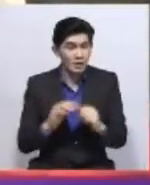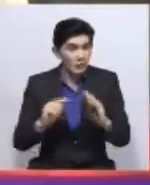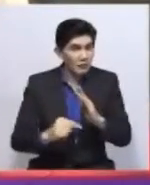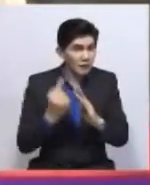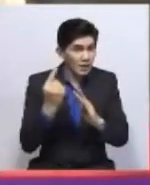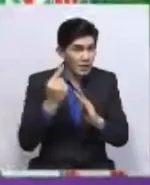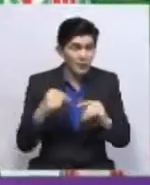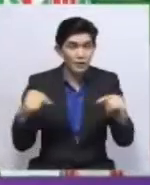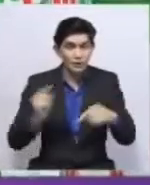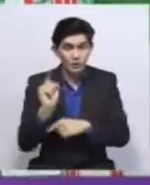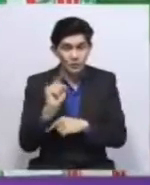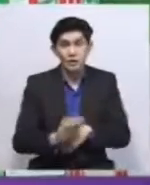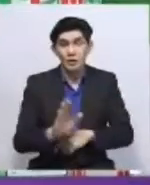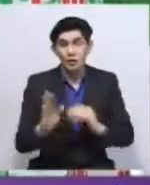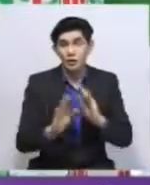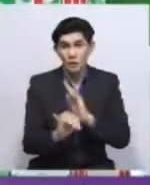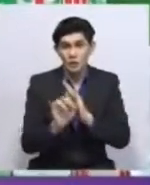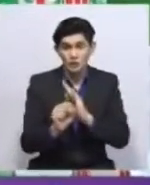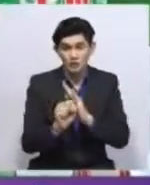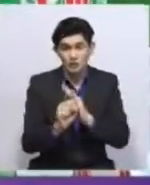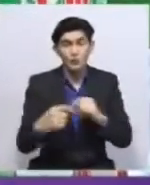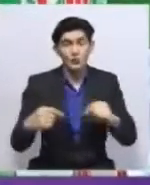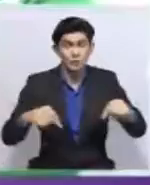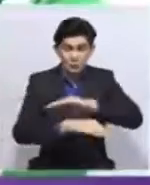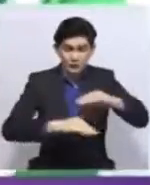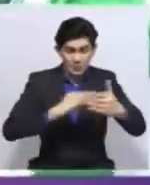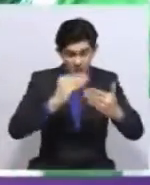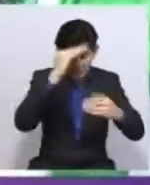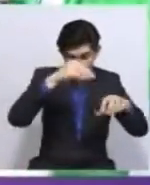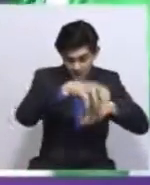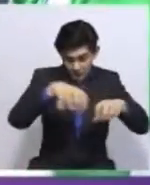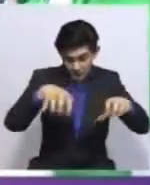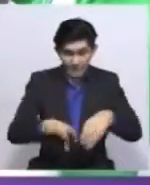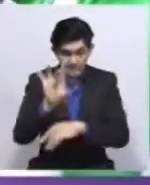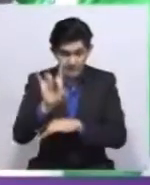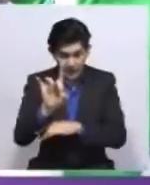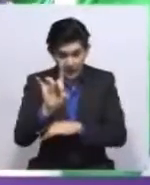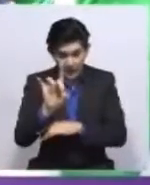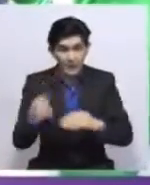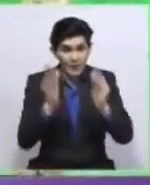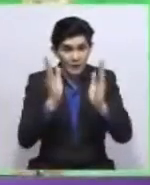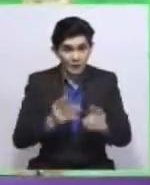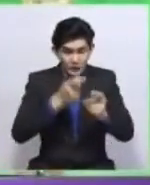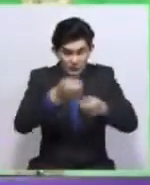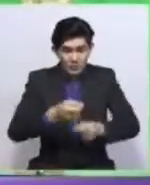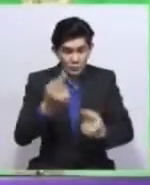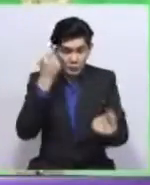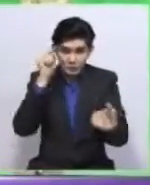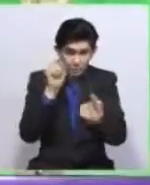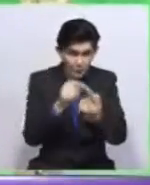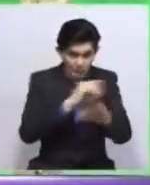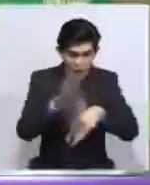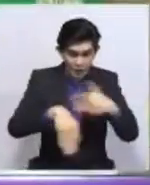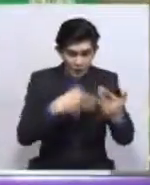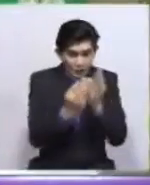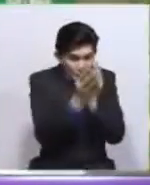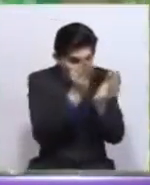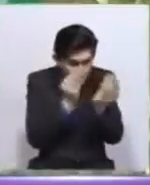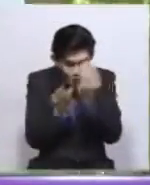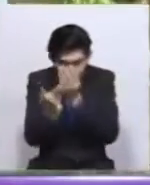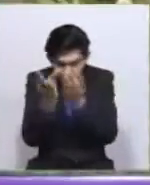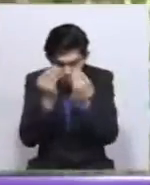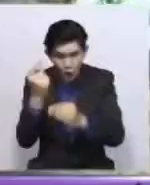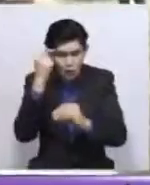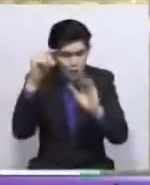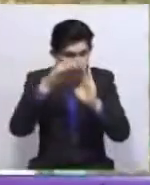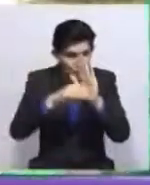แรกในมหานครอินทรีย์ยโสธรผ่านฐานการเรียนรู้ทั้ง8ฐานเพื่อให้เกษตรกรกลุ่มเป้าหมายได้สัมผัสและเห็นภาพกระบว